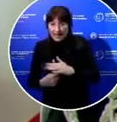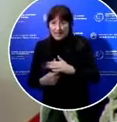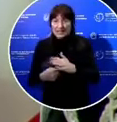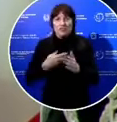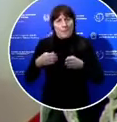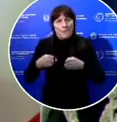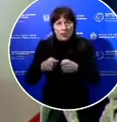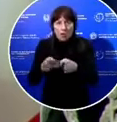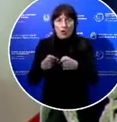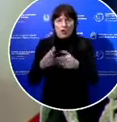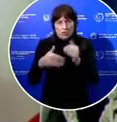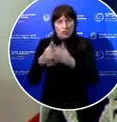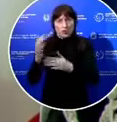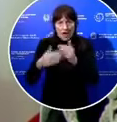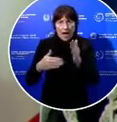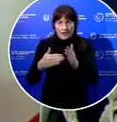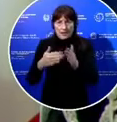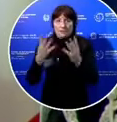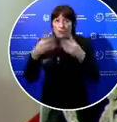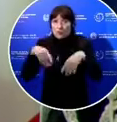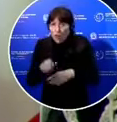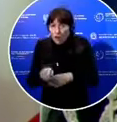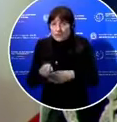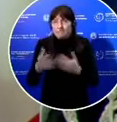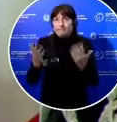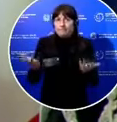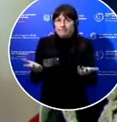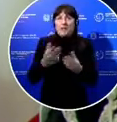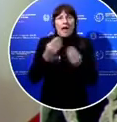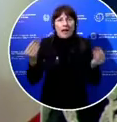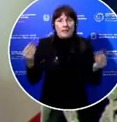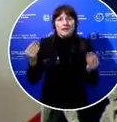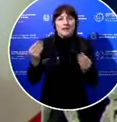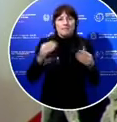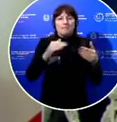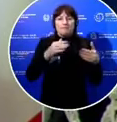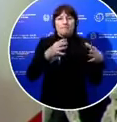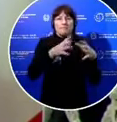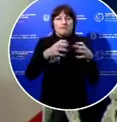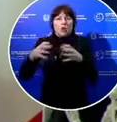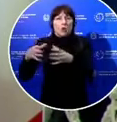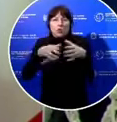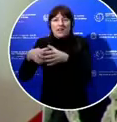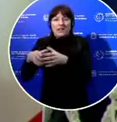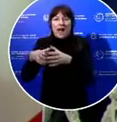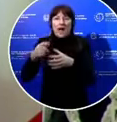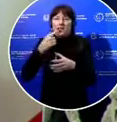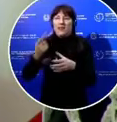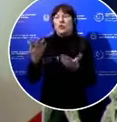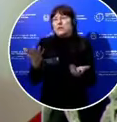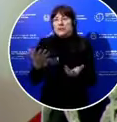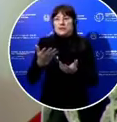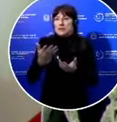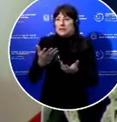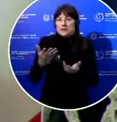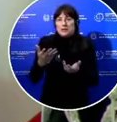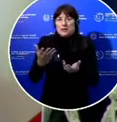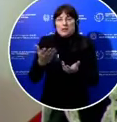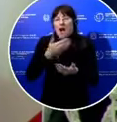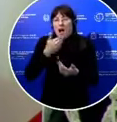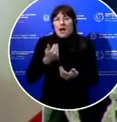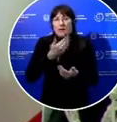percorsi strutturati? Molti si dicono stremate da anni di disinvestimenti.